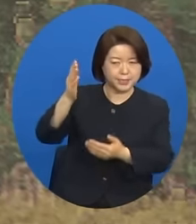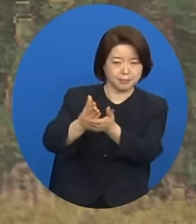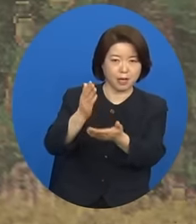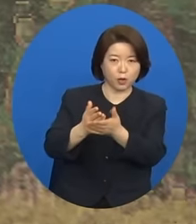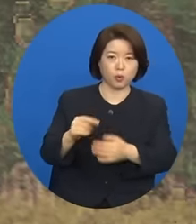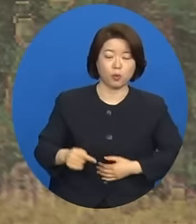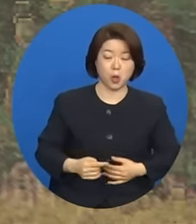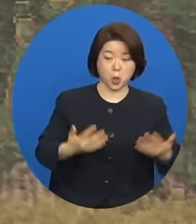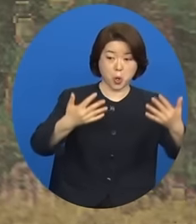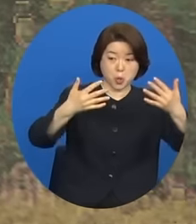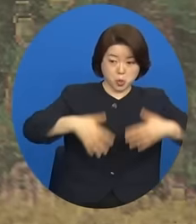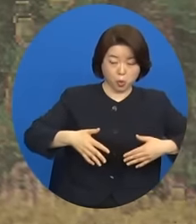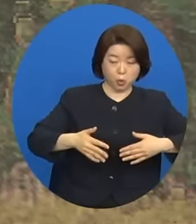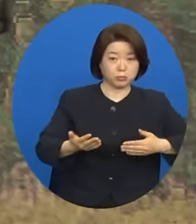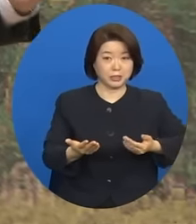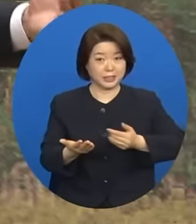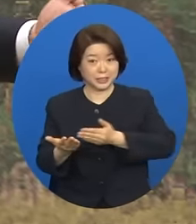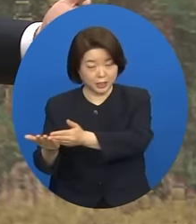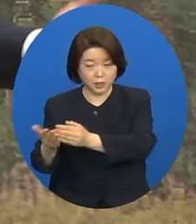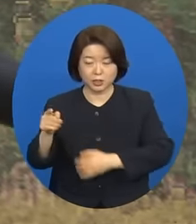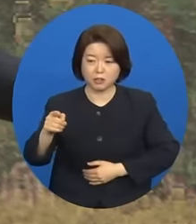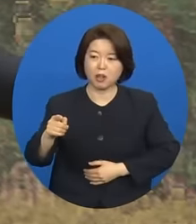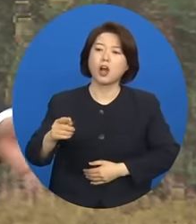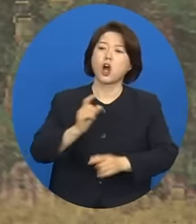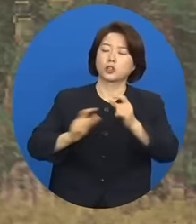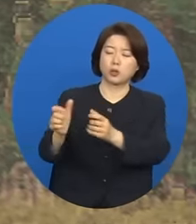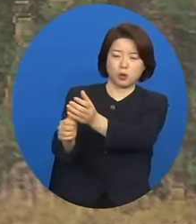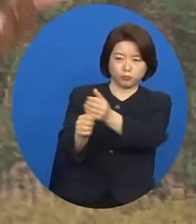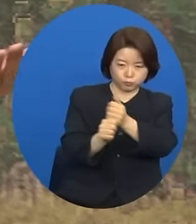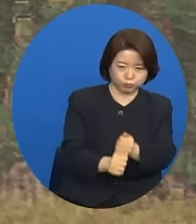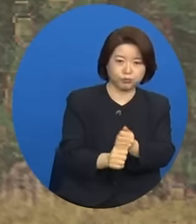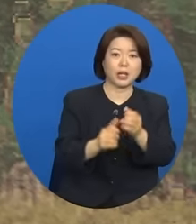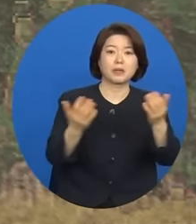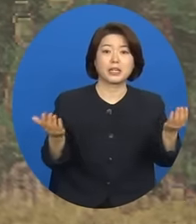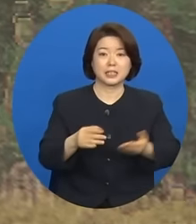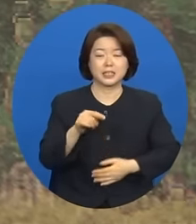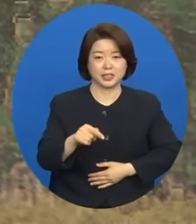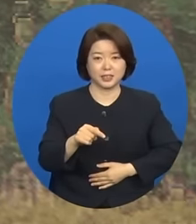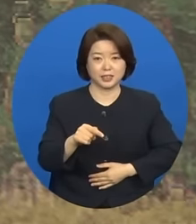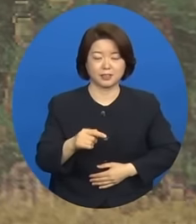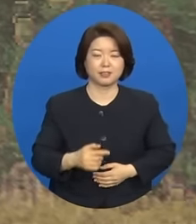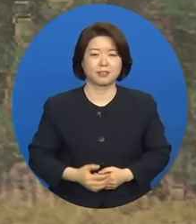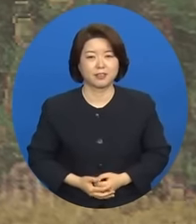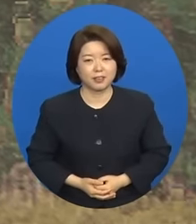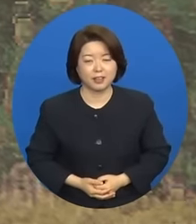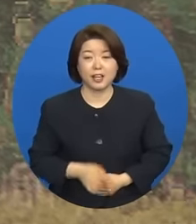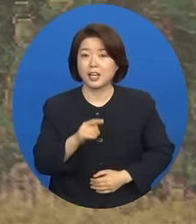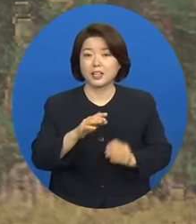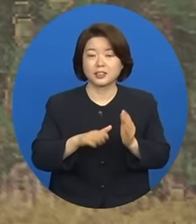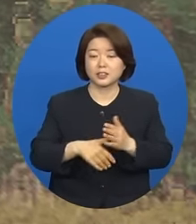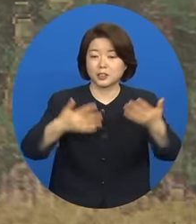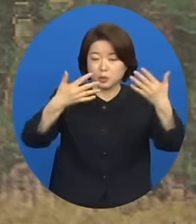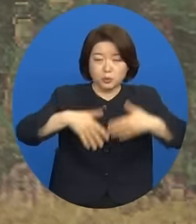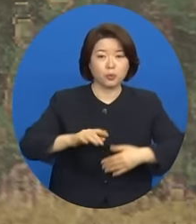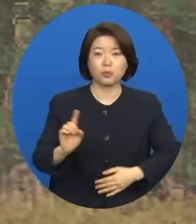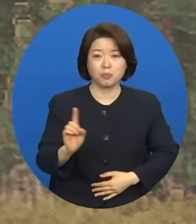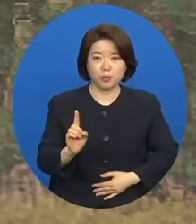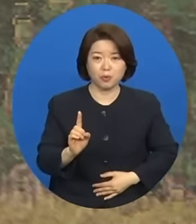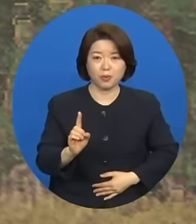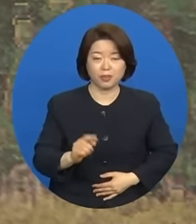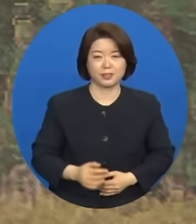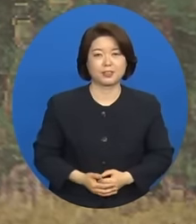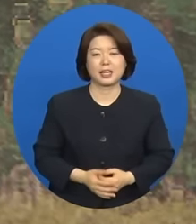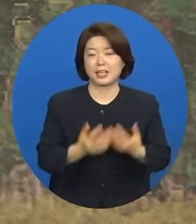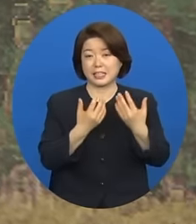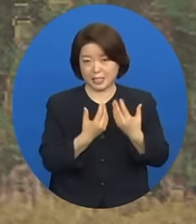그러니까 조건부를 걸어서 이제 야곱이 남게 되죠. 그 6년 전에 이제 조건부를 남게 되죠. 그때 어떤 조건이었냐면 예를 들면